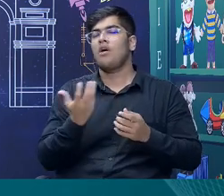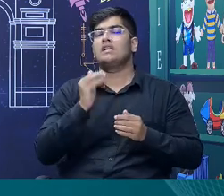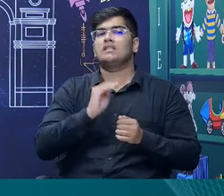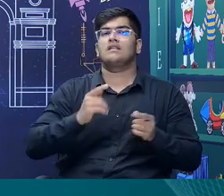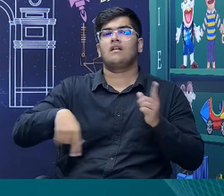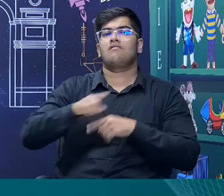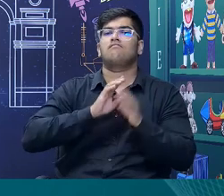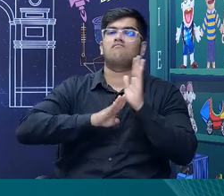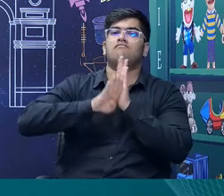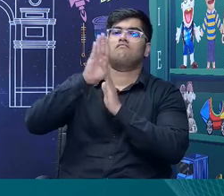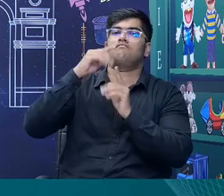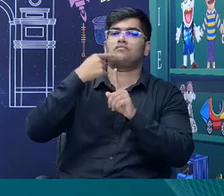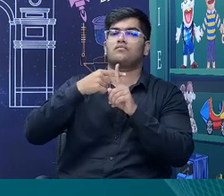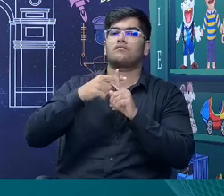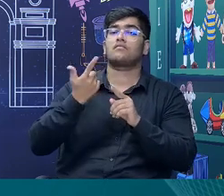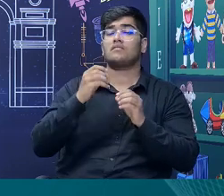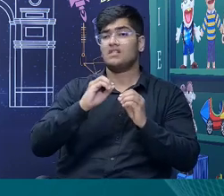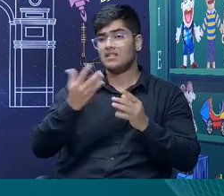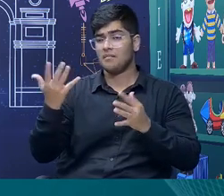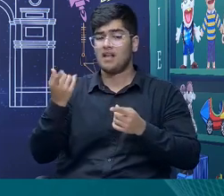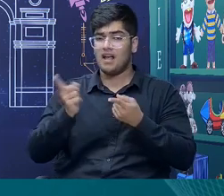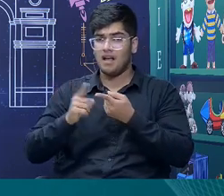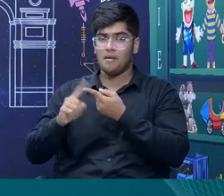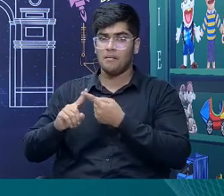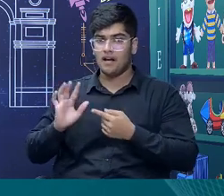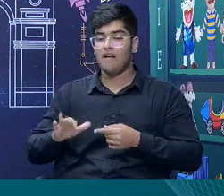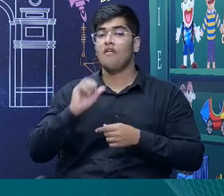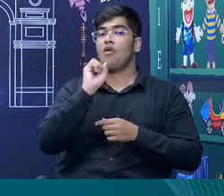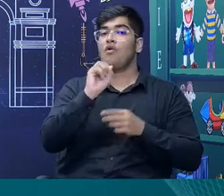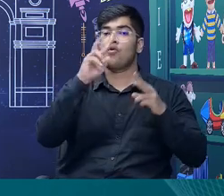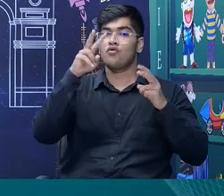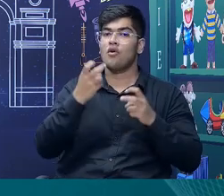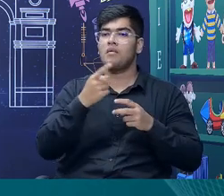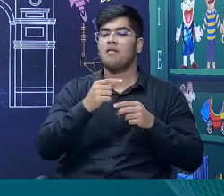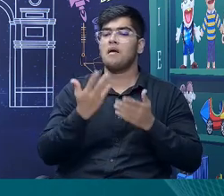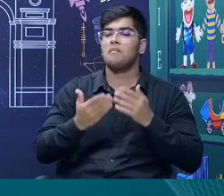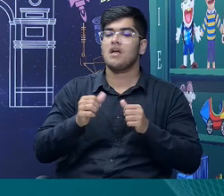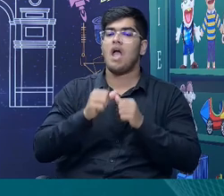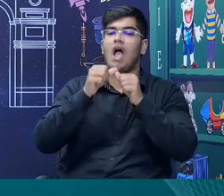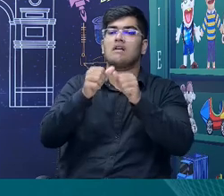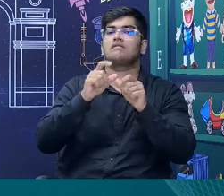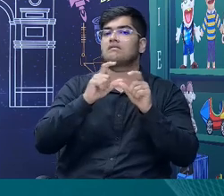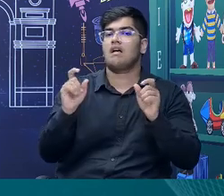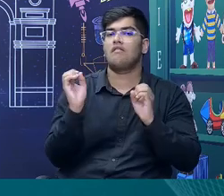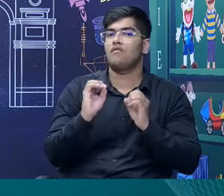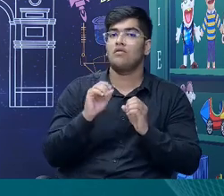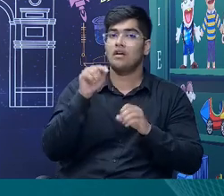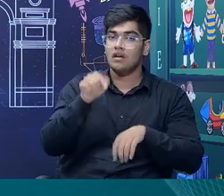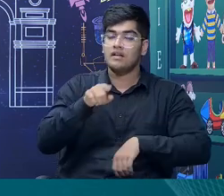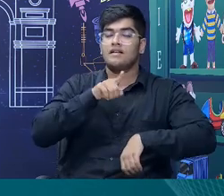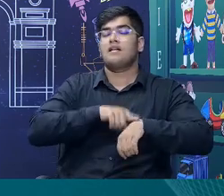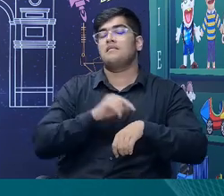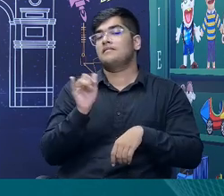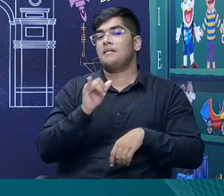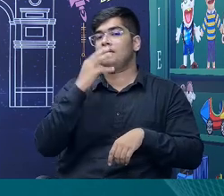लेकिन कई बार ऐसा हो सकता है की वो अपनी बात को अच्छे से कहना पाएं तो वहां पर भी हम गणेश